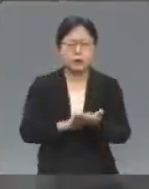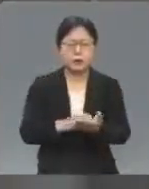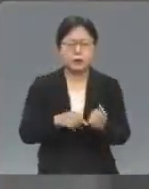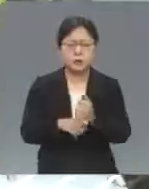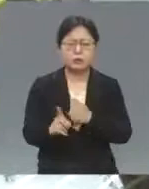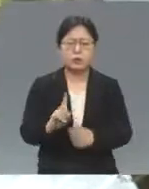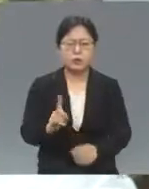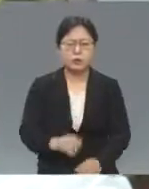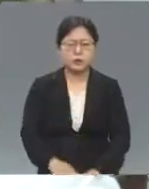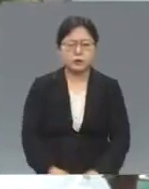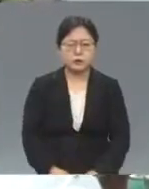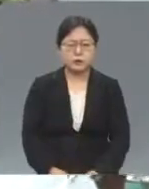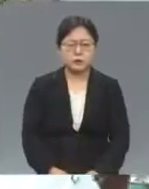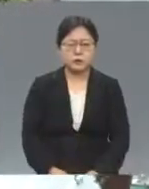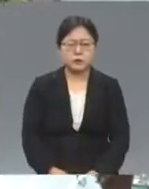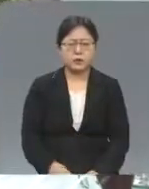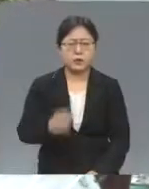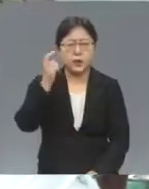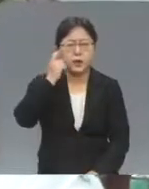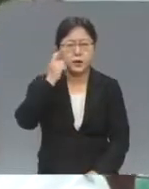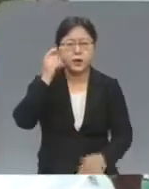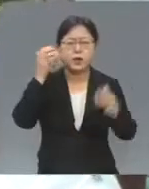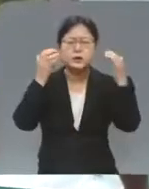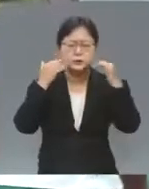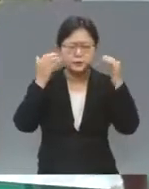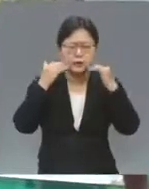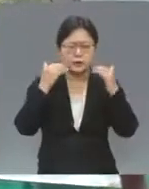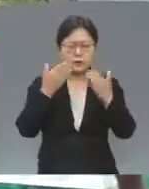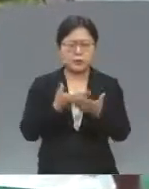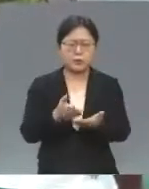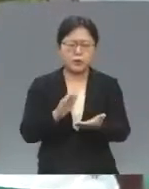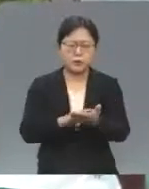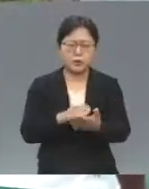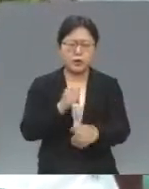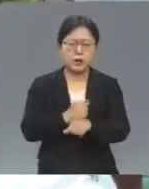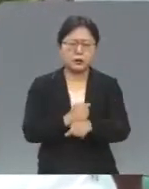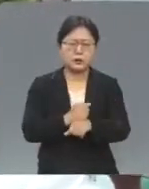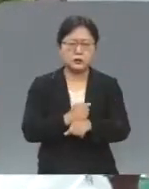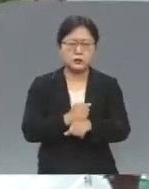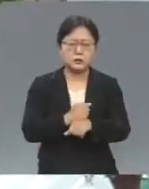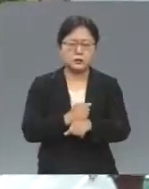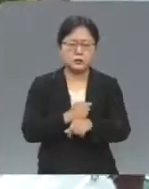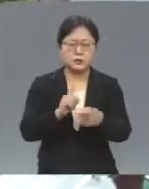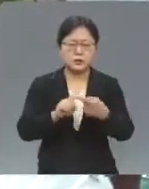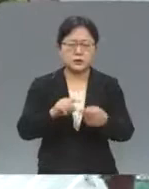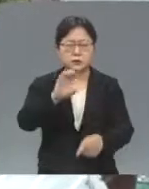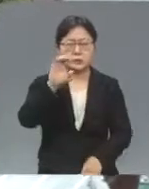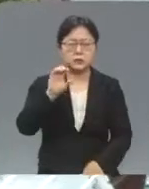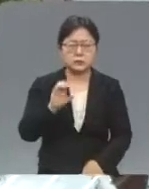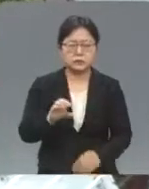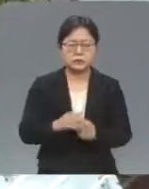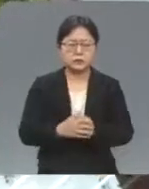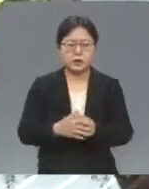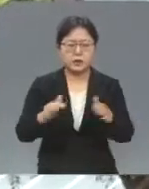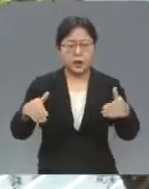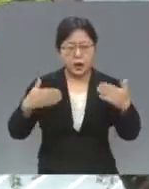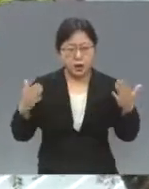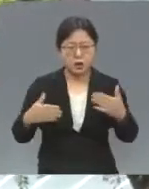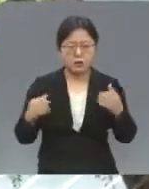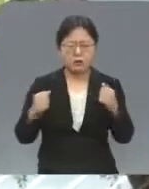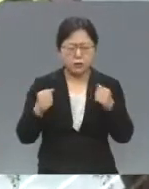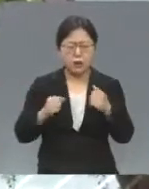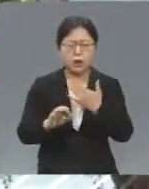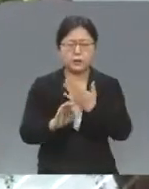구속했습니다 굳이 그 여름의 공설 아마 좀 크게 으 거리나 하고